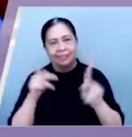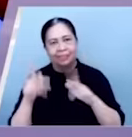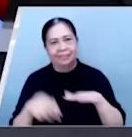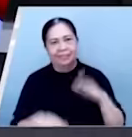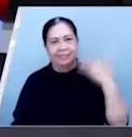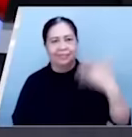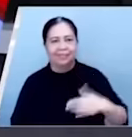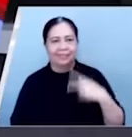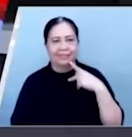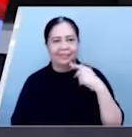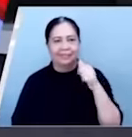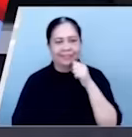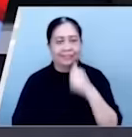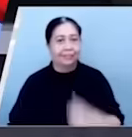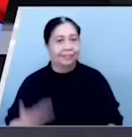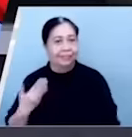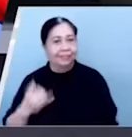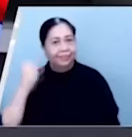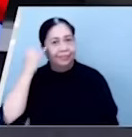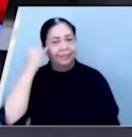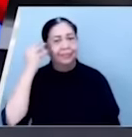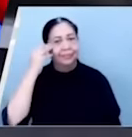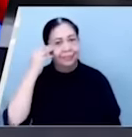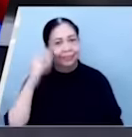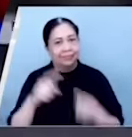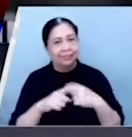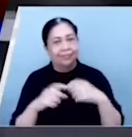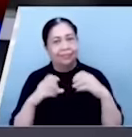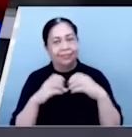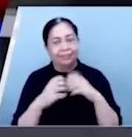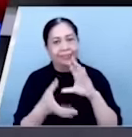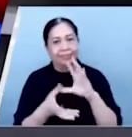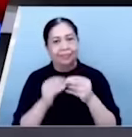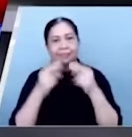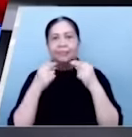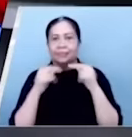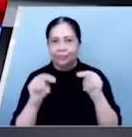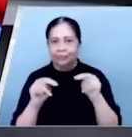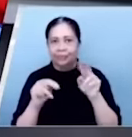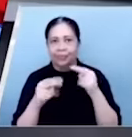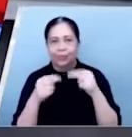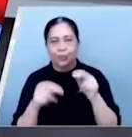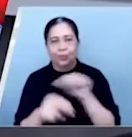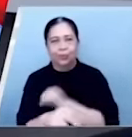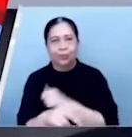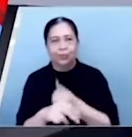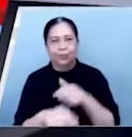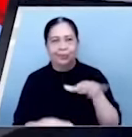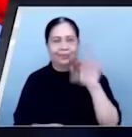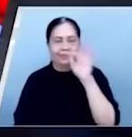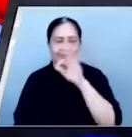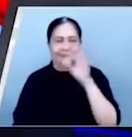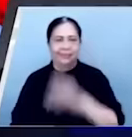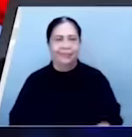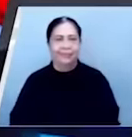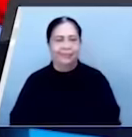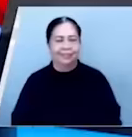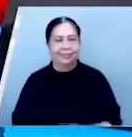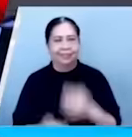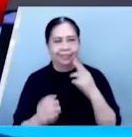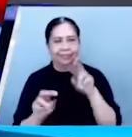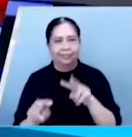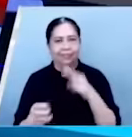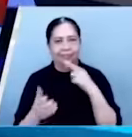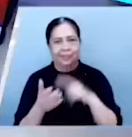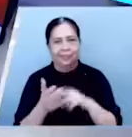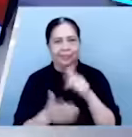Pia Arcangel. Ako po si Ivan Mayrina mula sa GMA Integrated News, ang News Authority ng Pilipino. Nakatutok kami